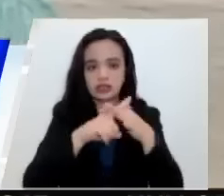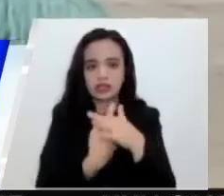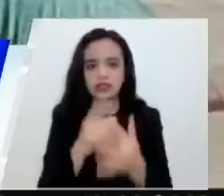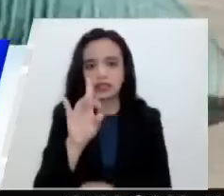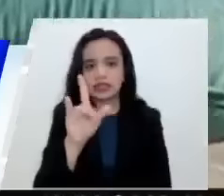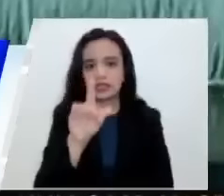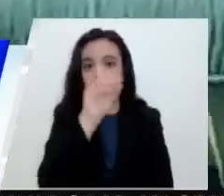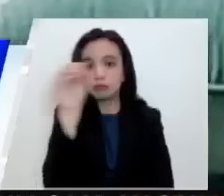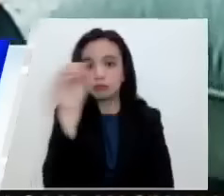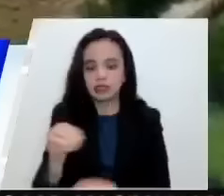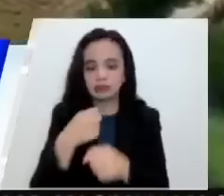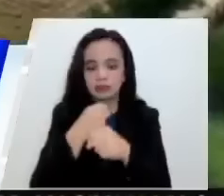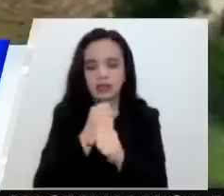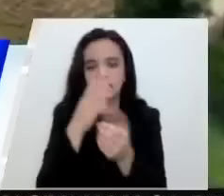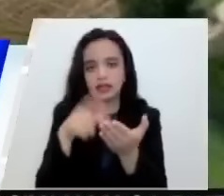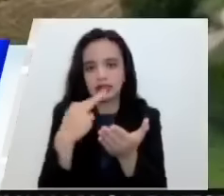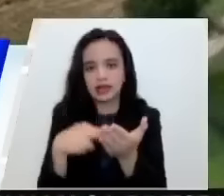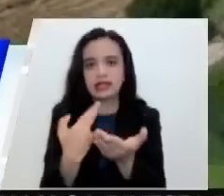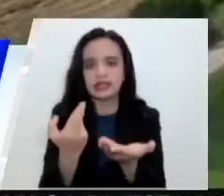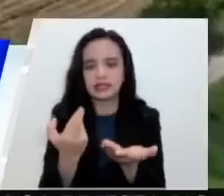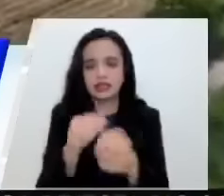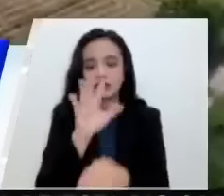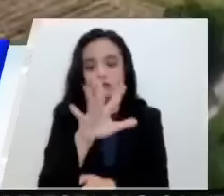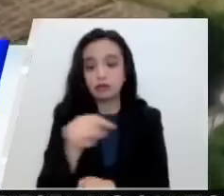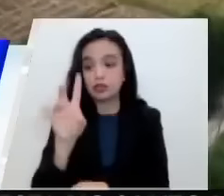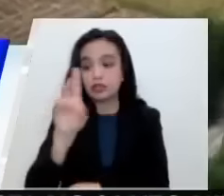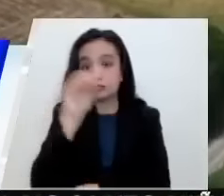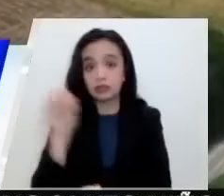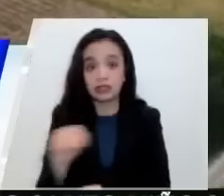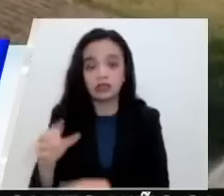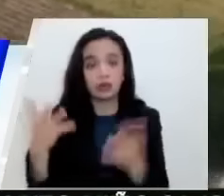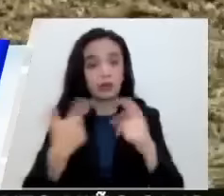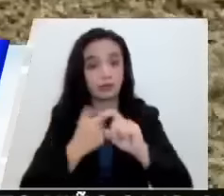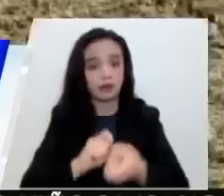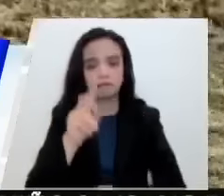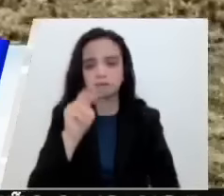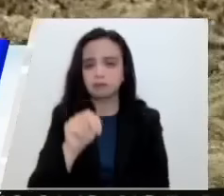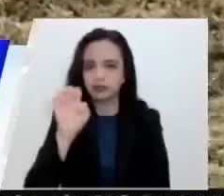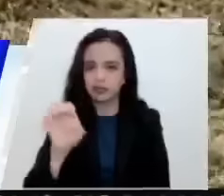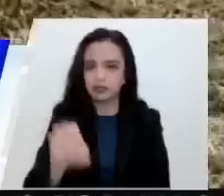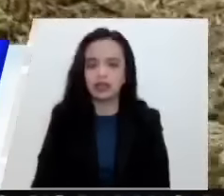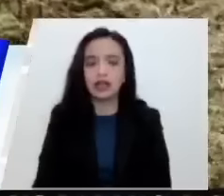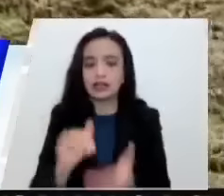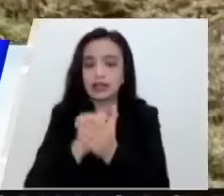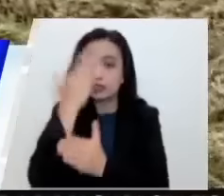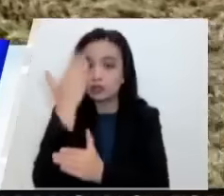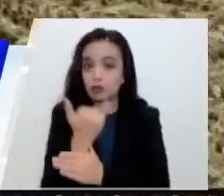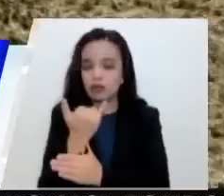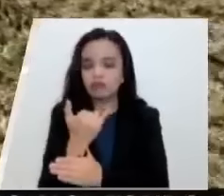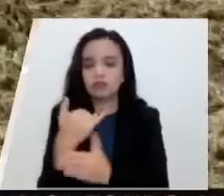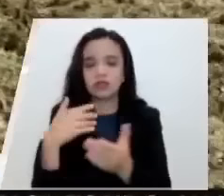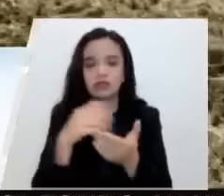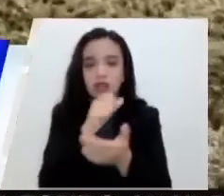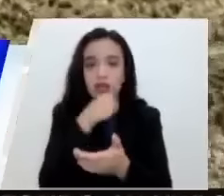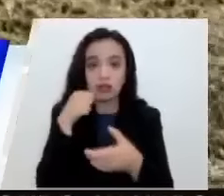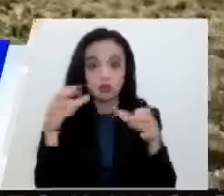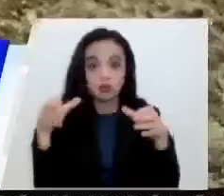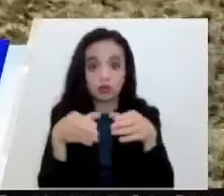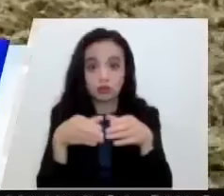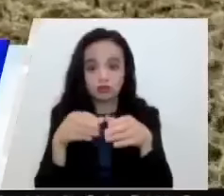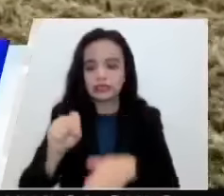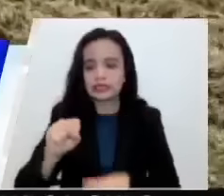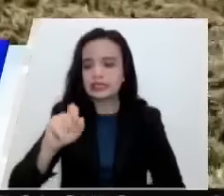production ng bansa. 5 to 7% nito mula sa Nueva Ecija. Kaya pinangangambahan ng agriculture group na SINAG ang pagbagsak